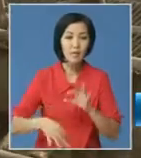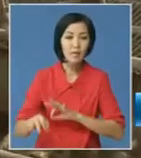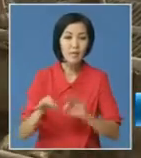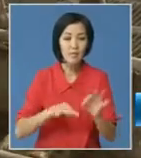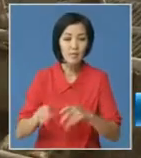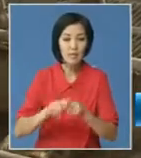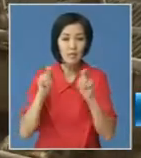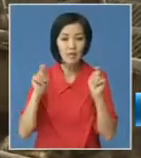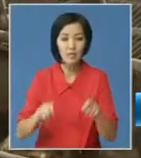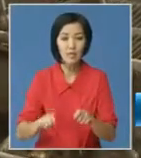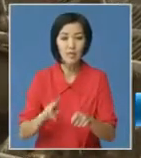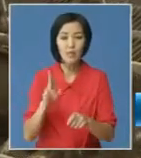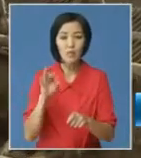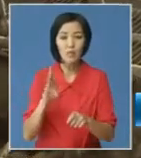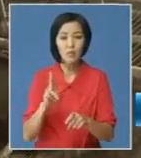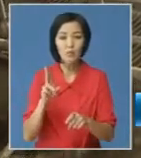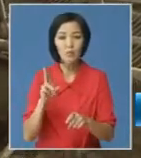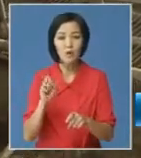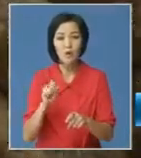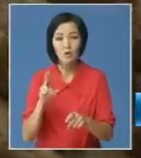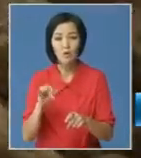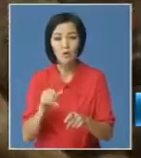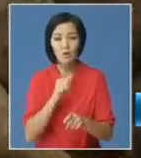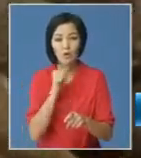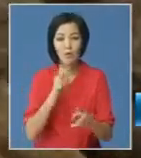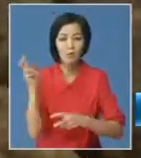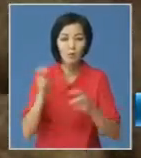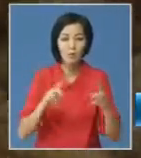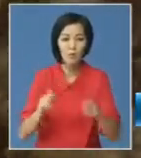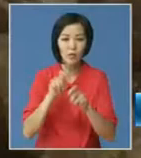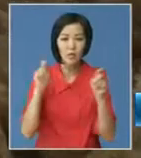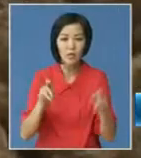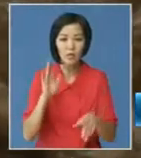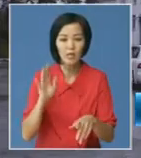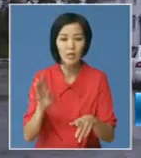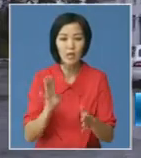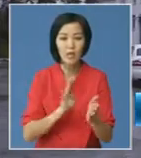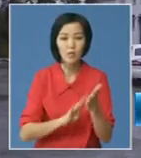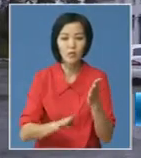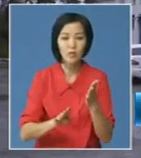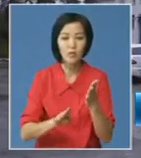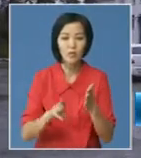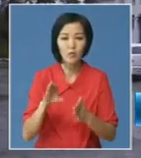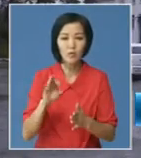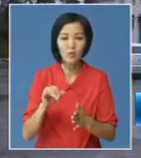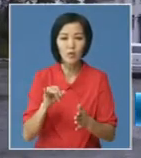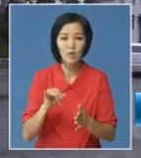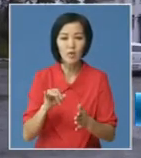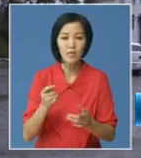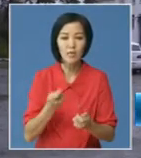Көксу, Ақсу қант зауыттары жаңғыртылды. Енді алдағы уақытта Қапшағай қаласынан күніне 90 тонна кеспе шығаратын зауыт